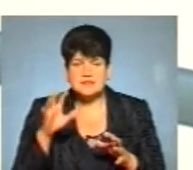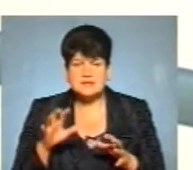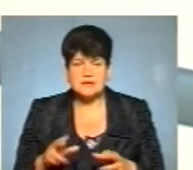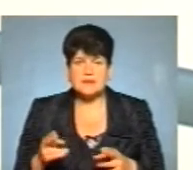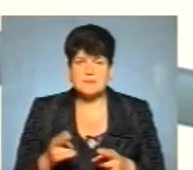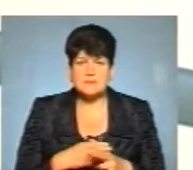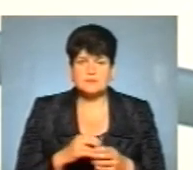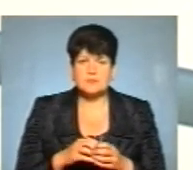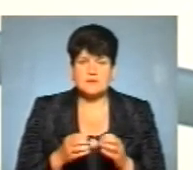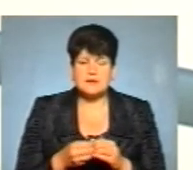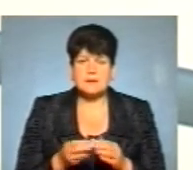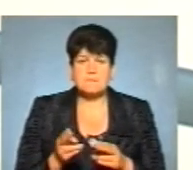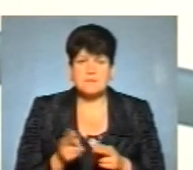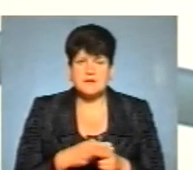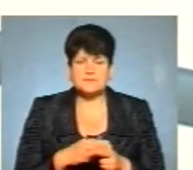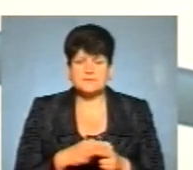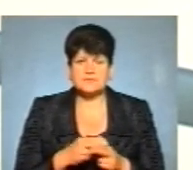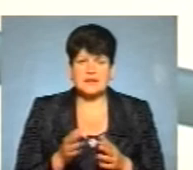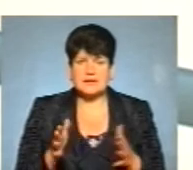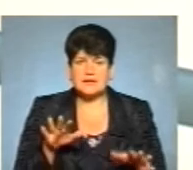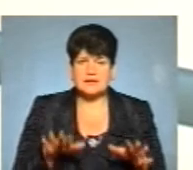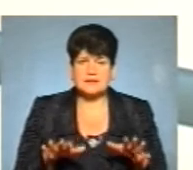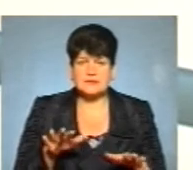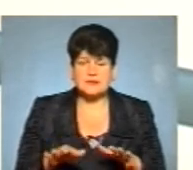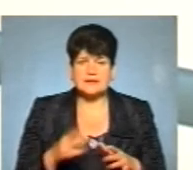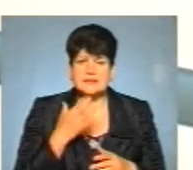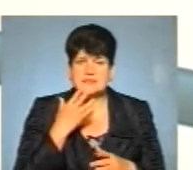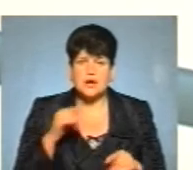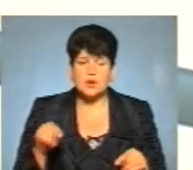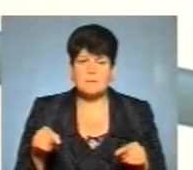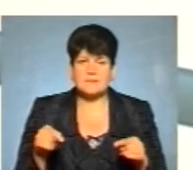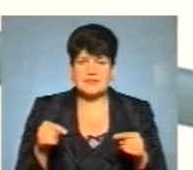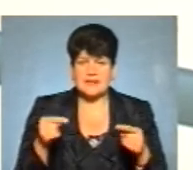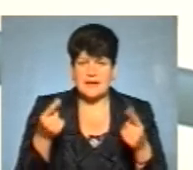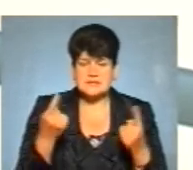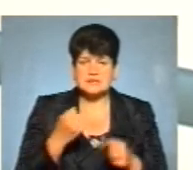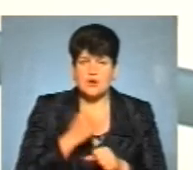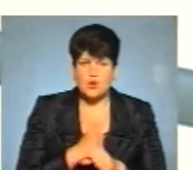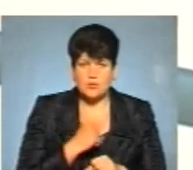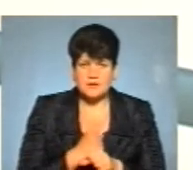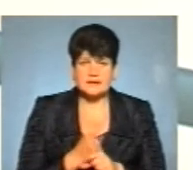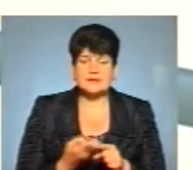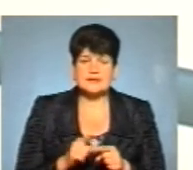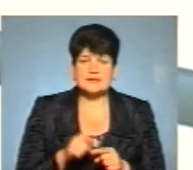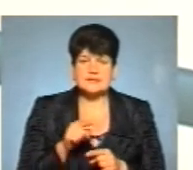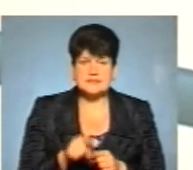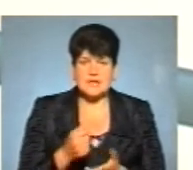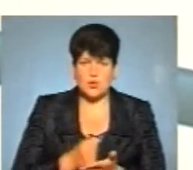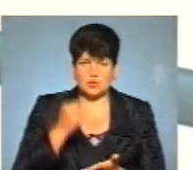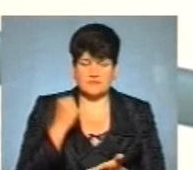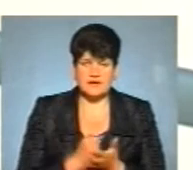без вагань, без хитань, на тій хвилі національного піднесення робити оце